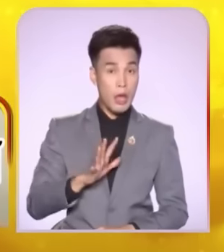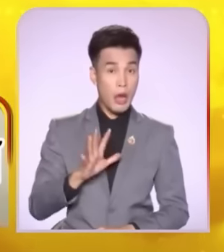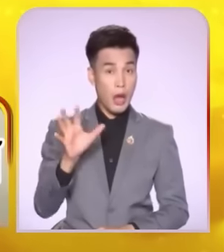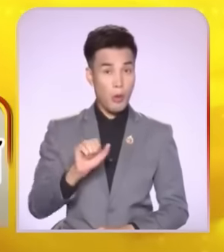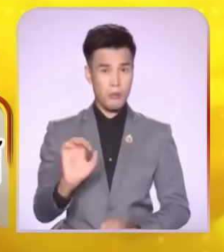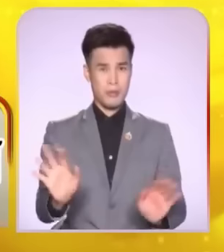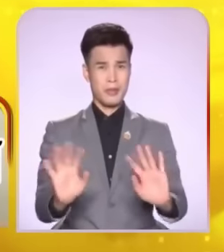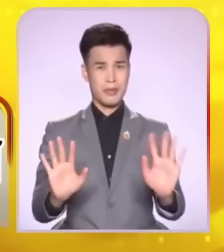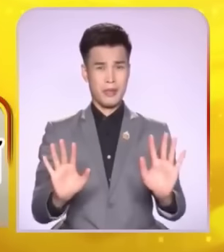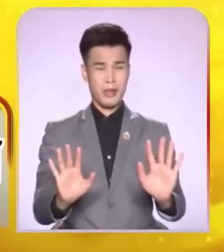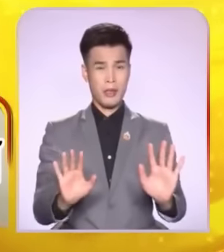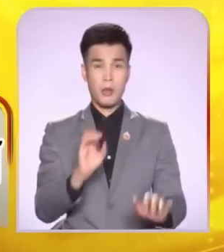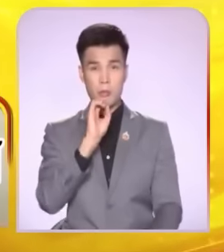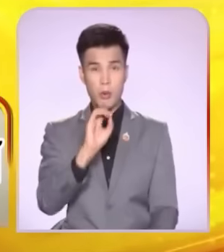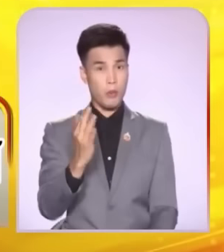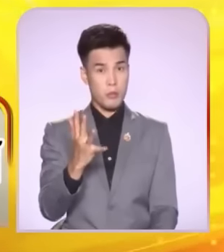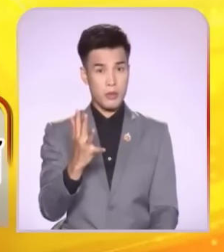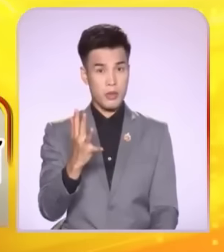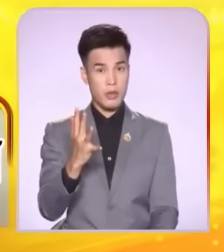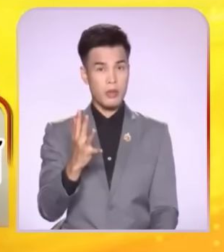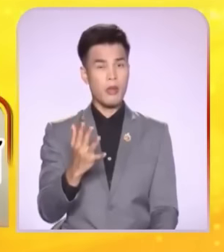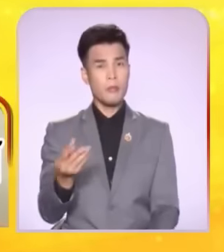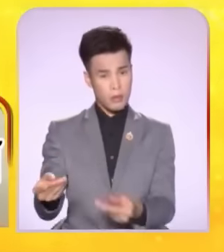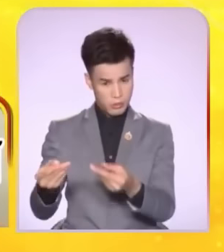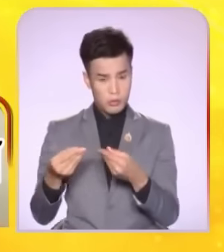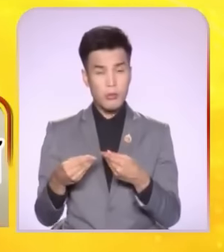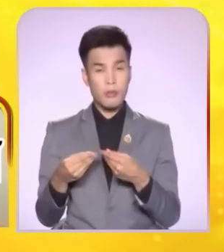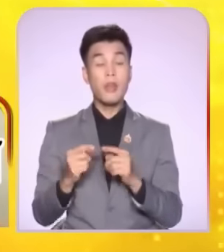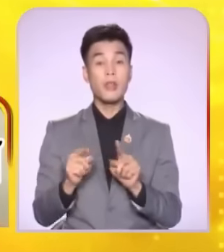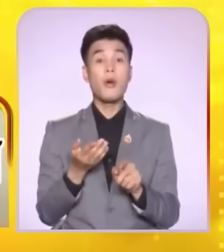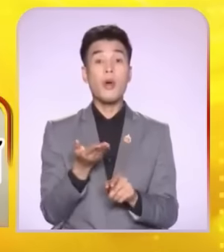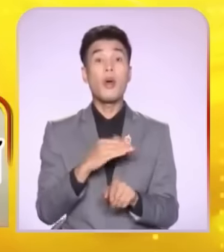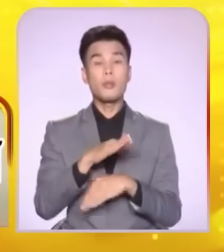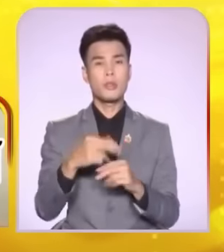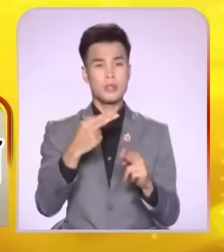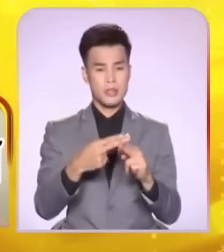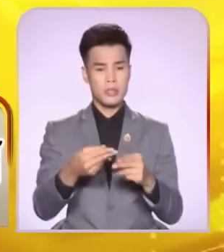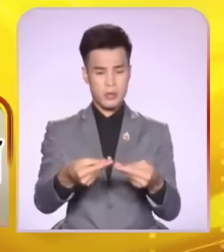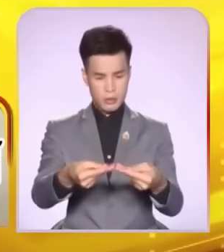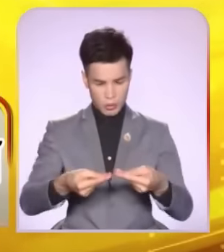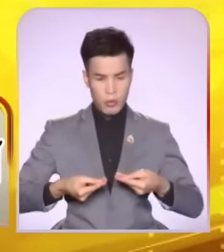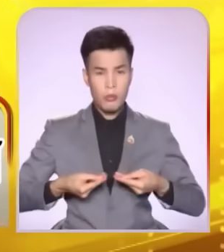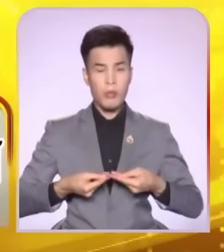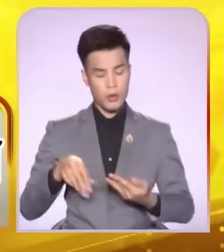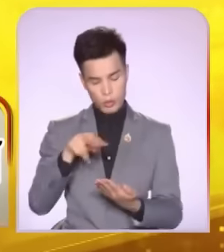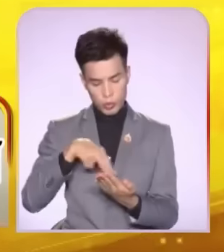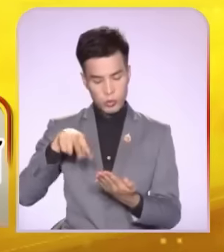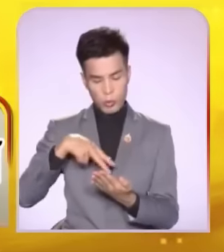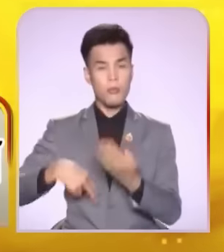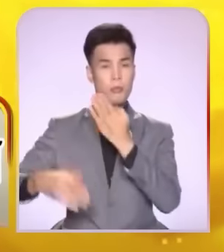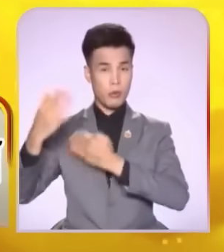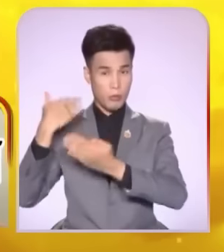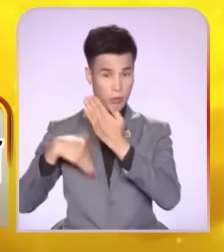การใครฮะคือไม่บอกไม่พูด ก็ส่งมา ถูกต้องไหมฮะแต่ให้ทุกคนส่งชื่อมา ค่ะ เพื่ออะไรฮะ ไปตรวจสอบประวั